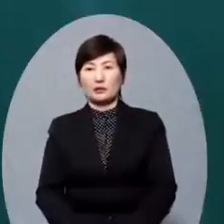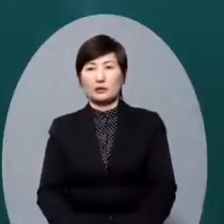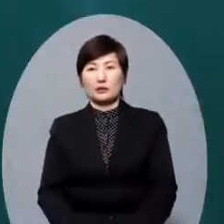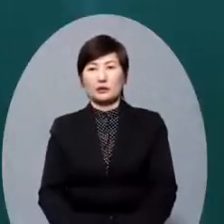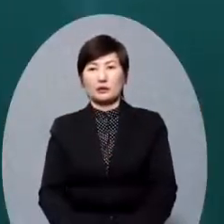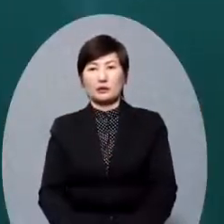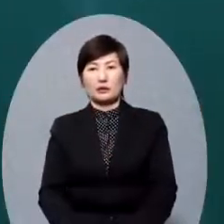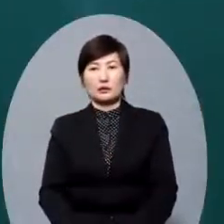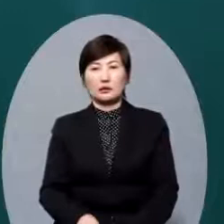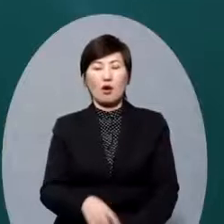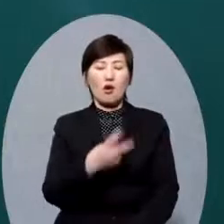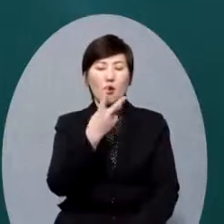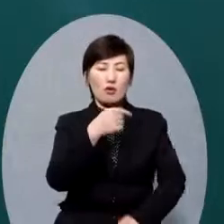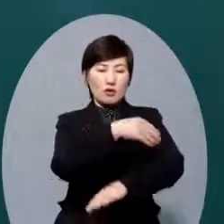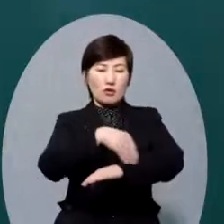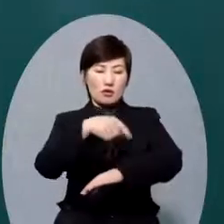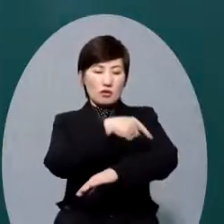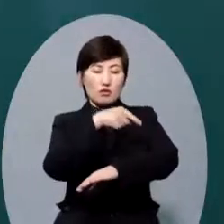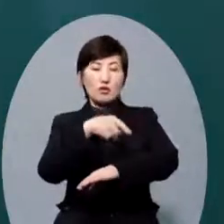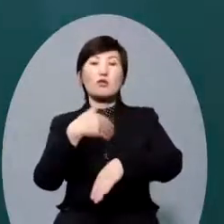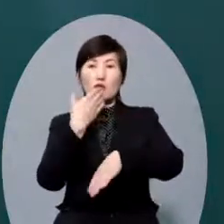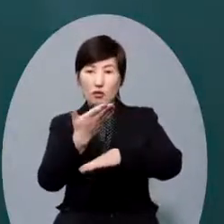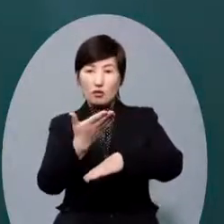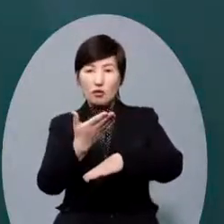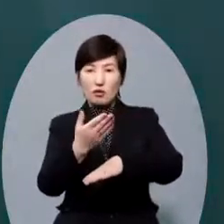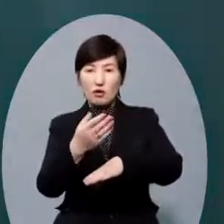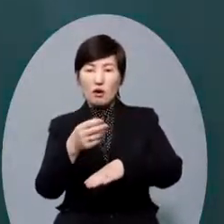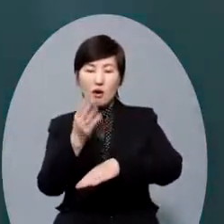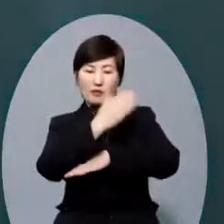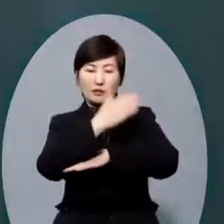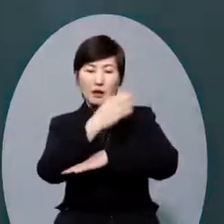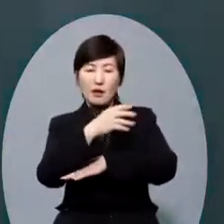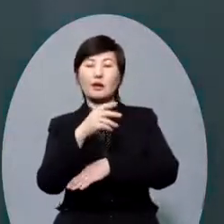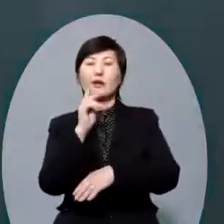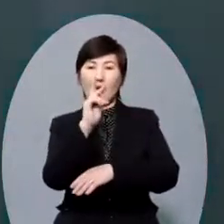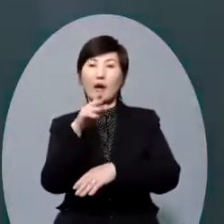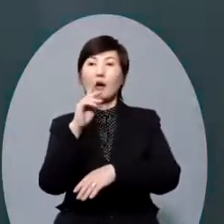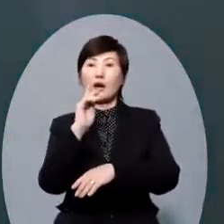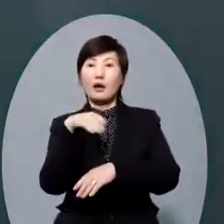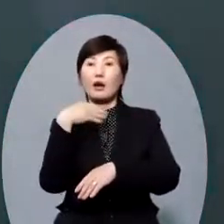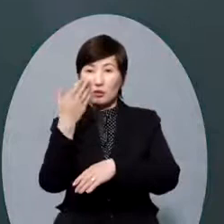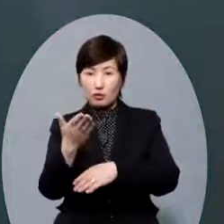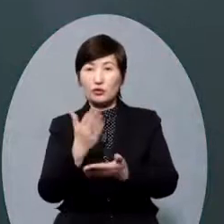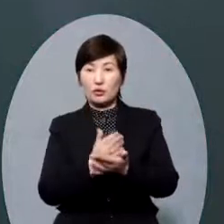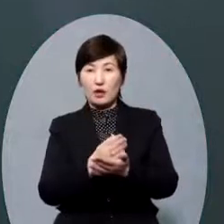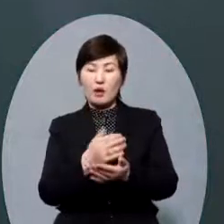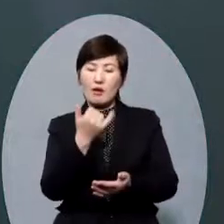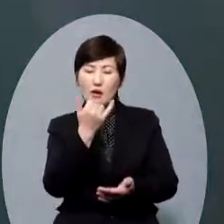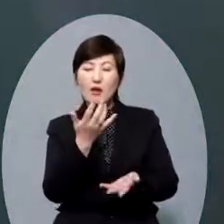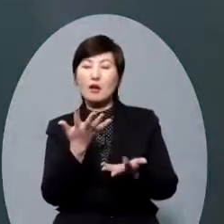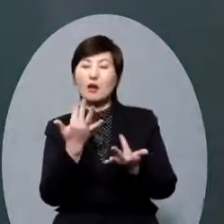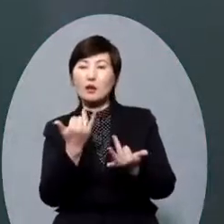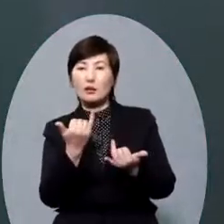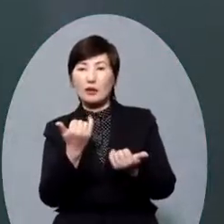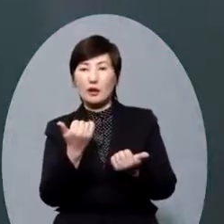3, 5 y гэсэн 2 цэг нь шулуун дээр өгөхдөд шулууны налалт нь 2 гээд өгсөн бол энэ